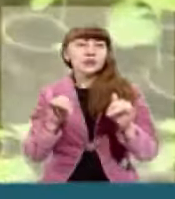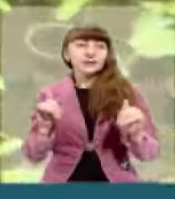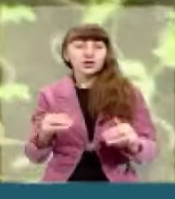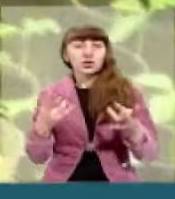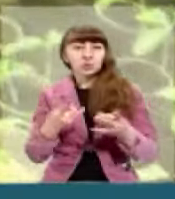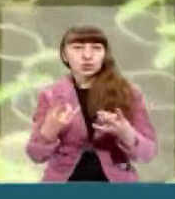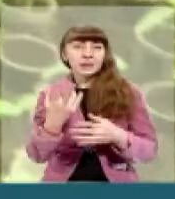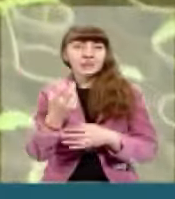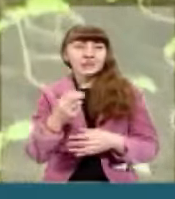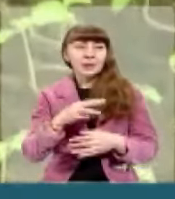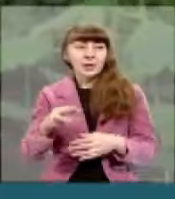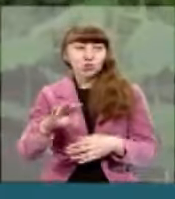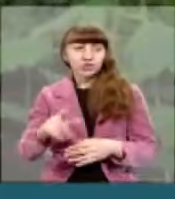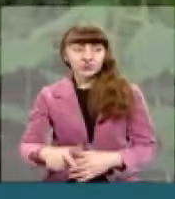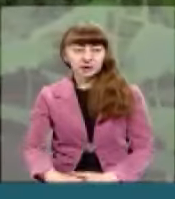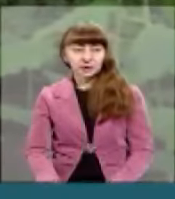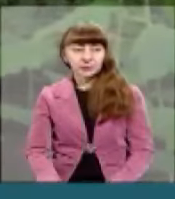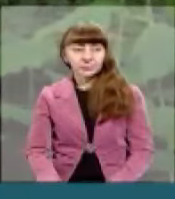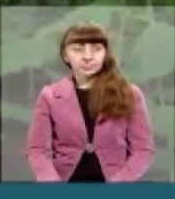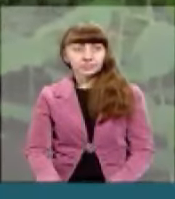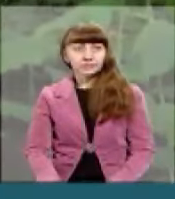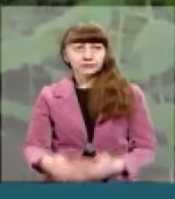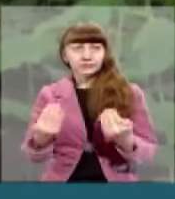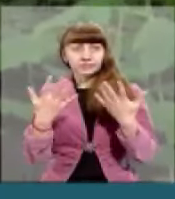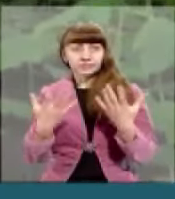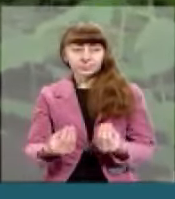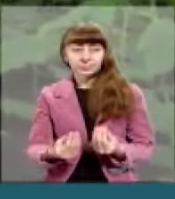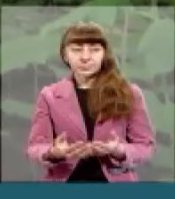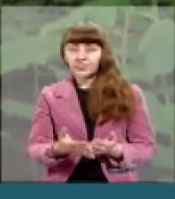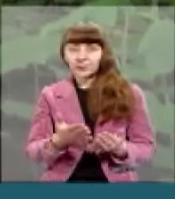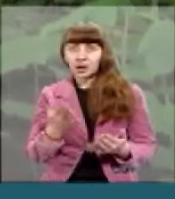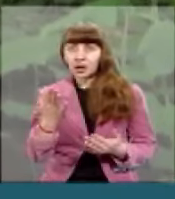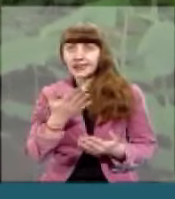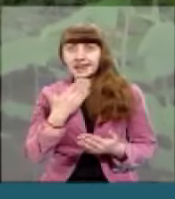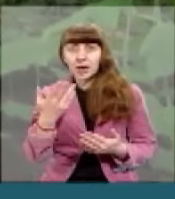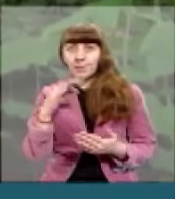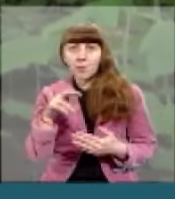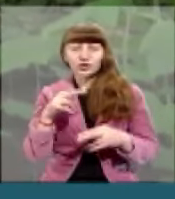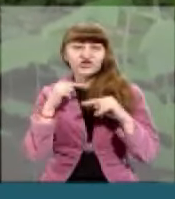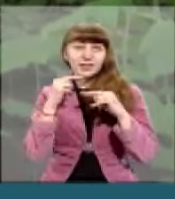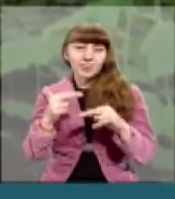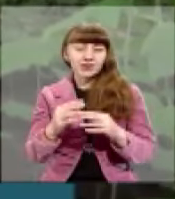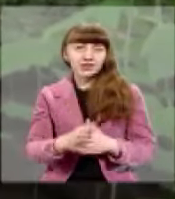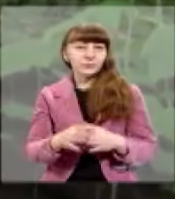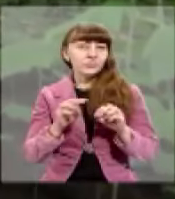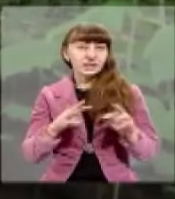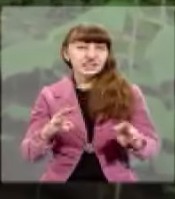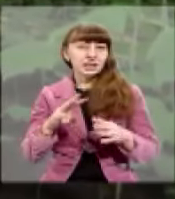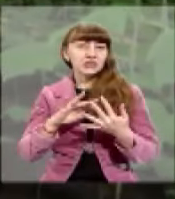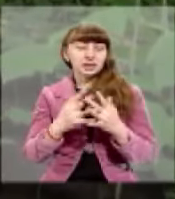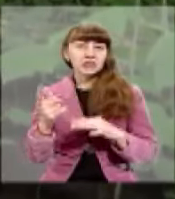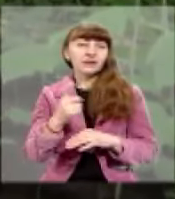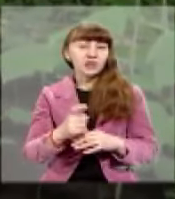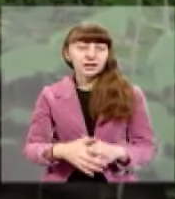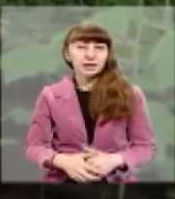необходимо около 300 миллионов тенге. На сегодняшний день они вне вообще поля зрения как Министерства сельского хозяйства, так и в целом